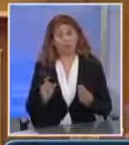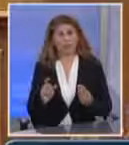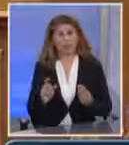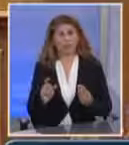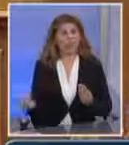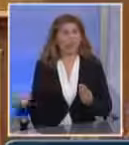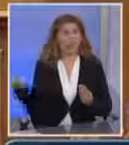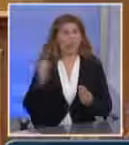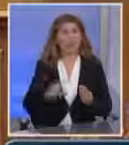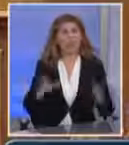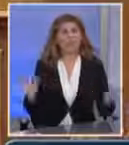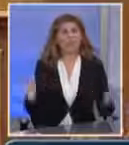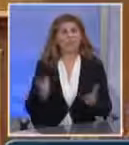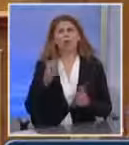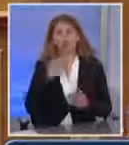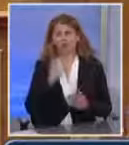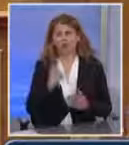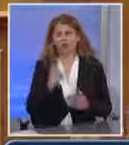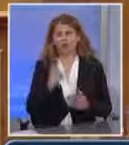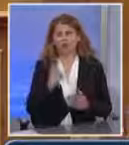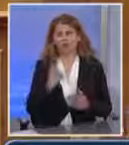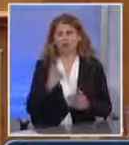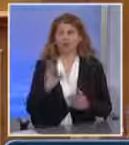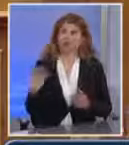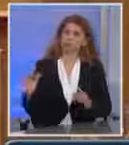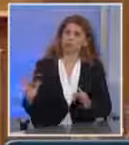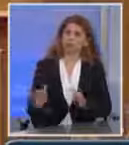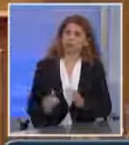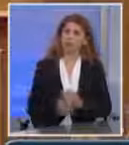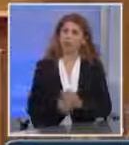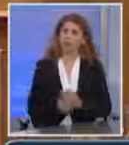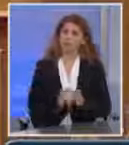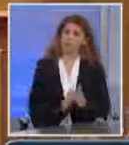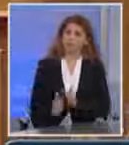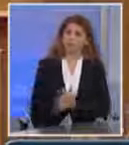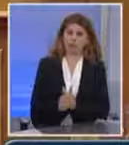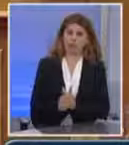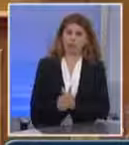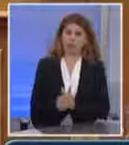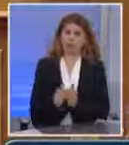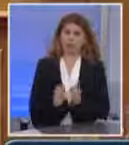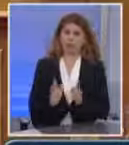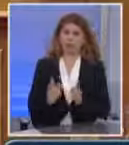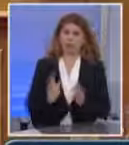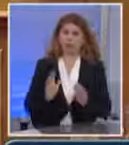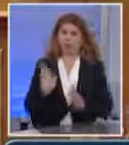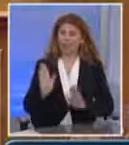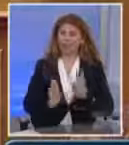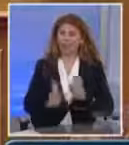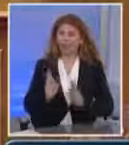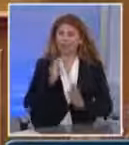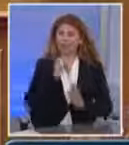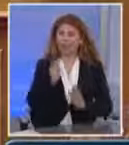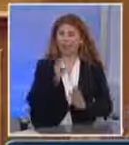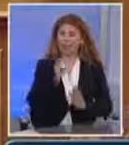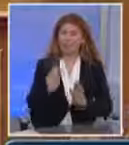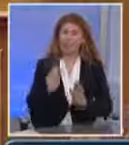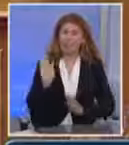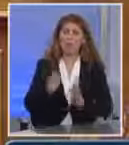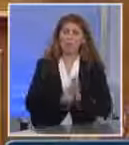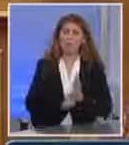αν αύριο για οποιοδήποτε λόγο περάσετε ξανά μπροστά στις δημοσκοπήσεις, να κληθείτε να ψηφίσετε την